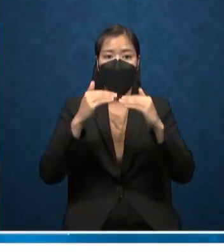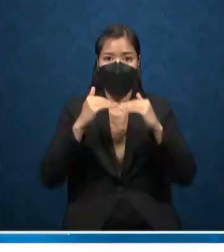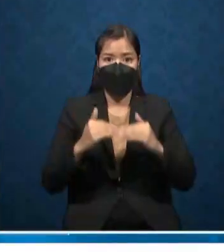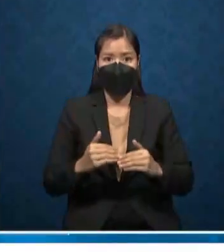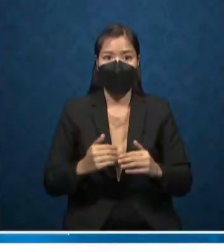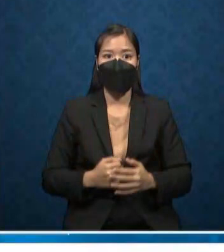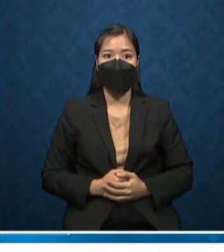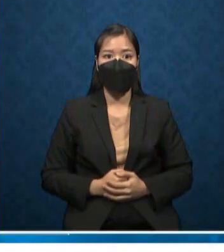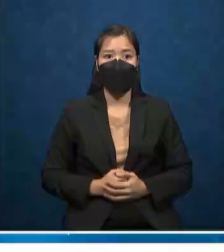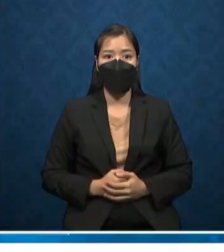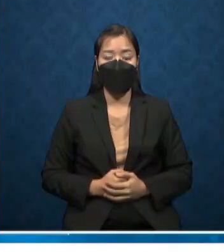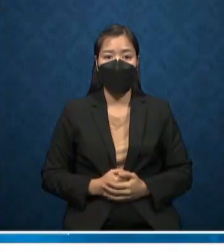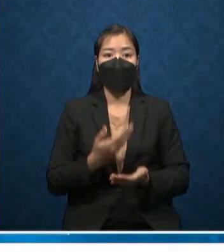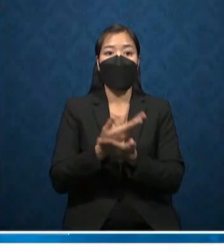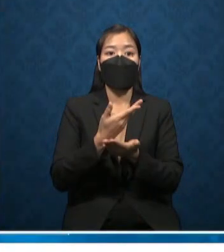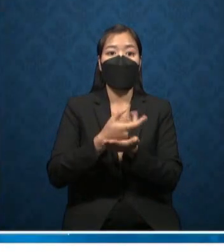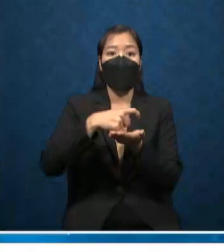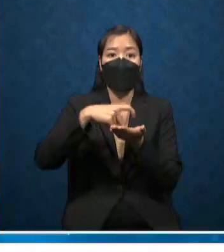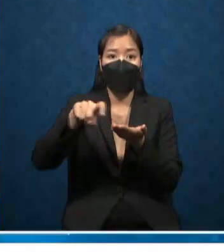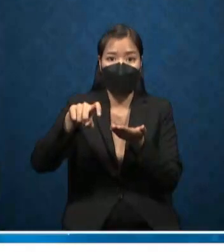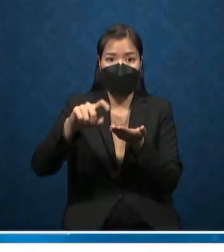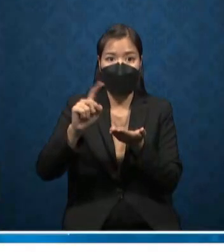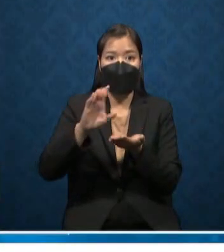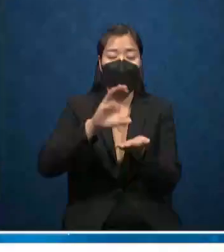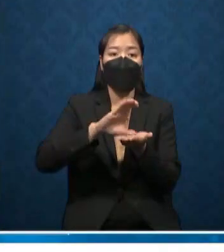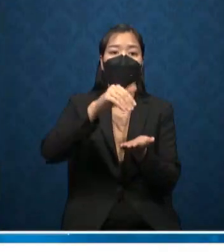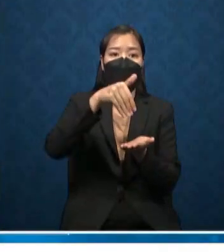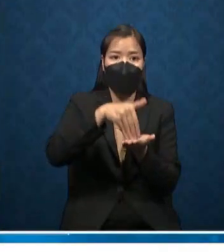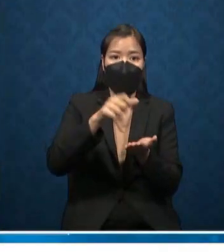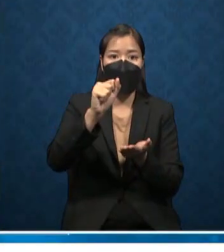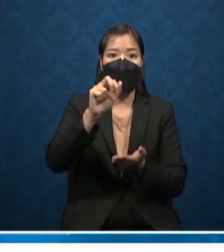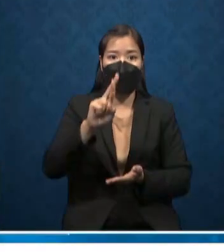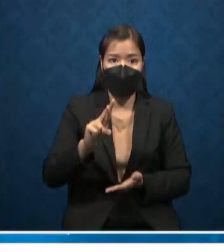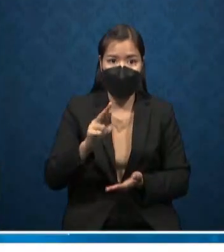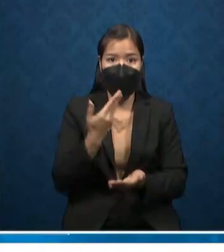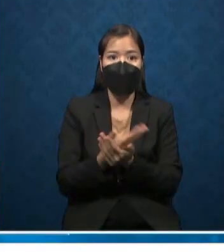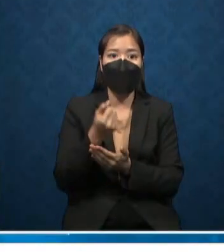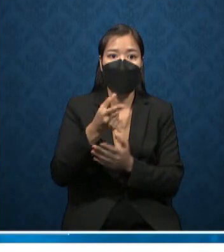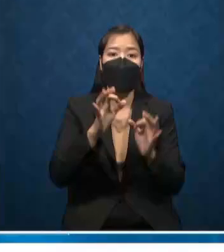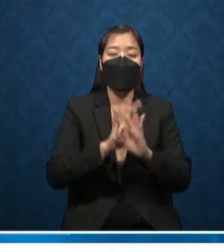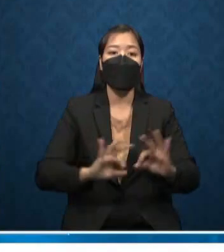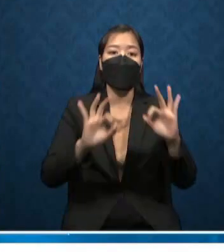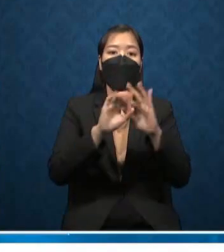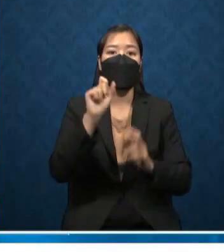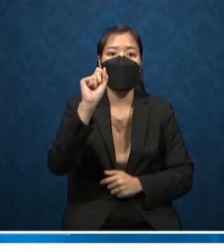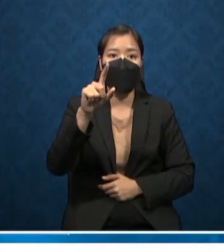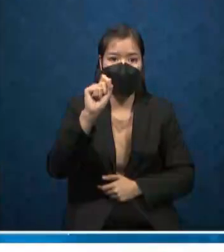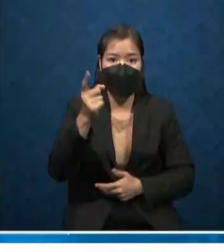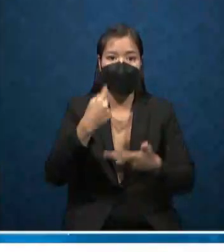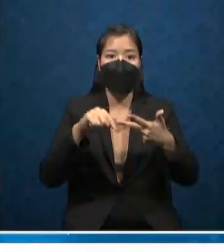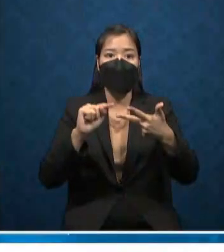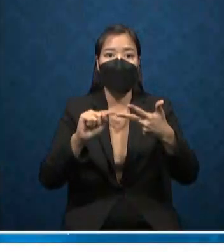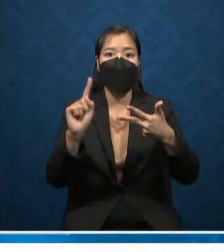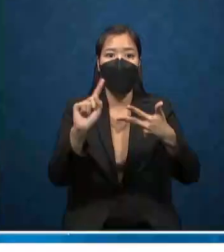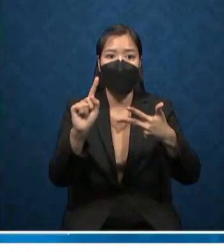เป็นการแสดงการโอนเงินงบกลางในรายการสำรองจ่ายกรณีฉุกเฉินและจำเป็นในรายการที่3ก็คือร